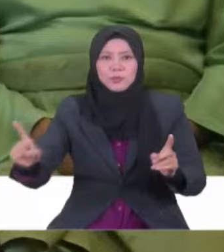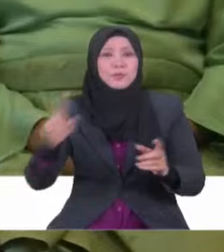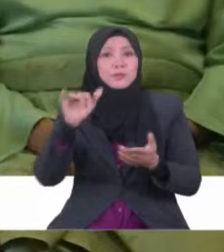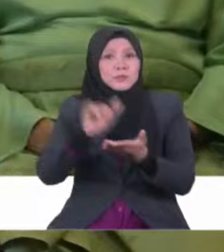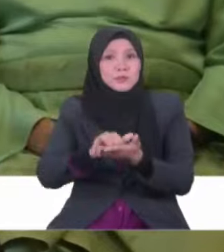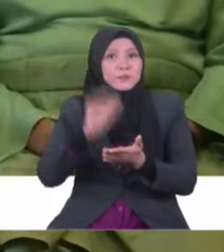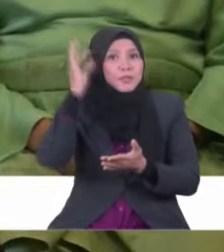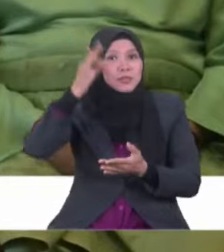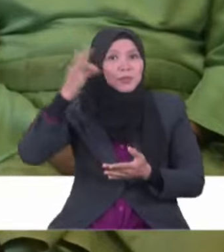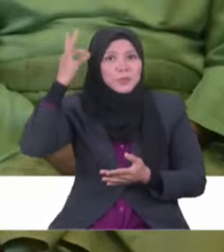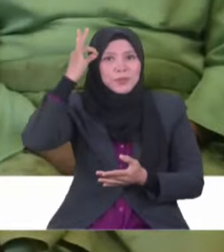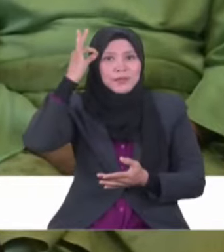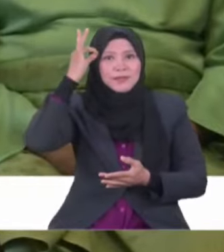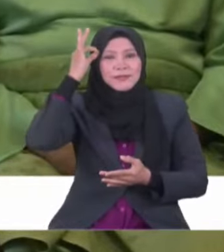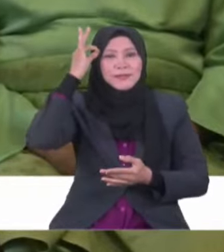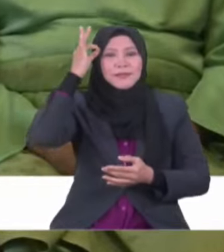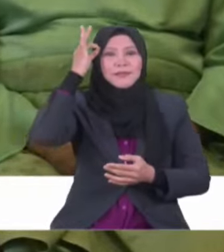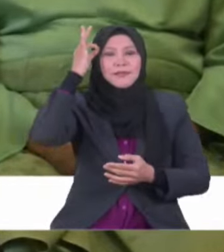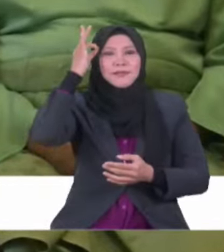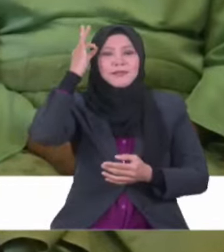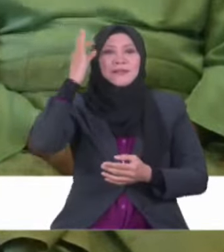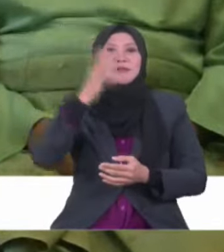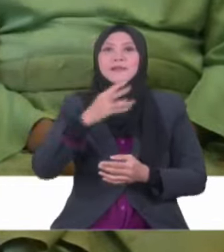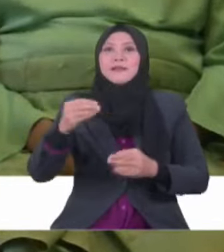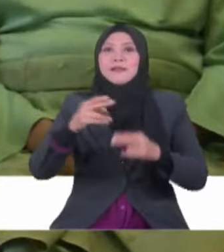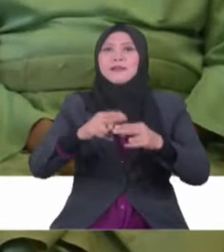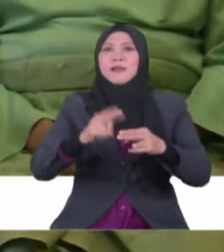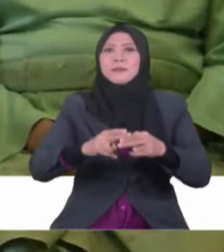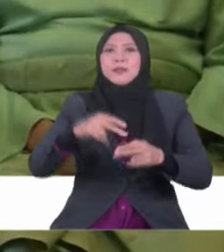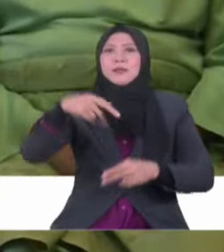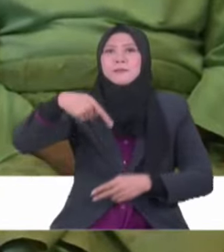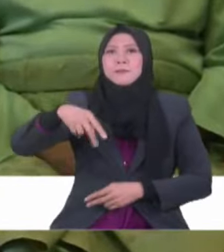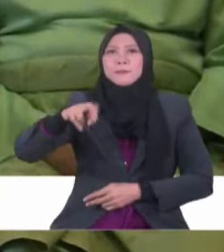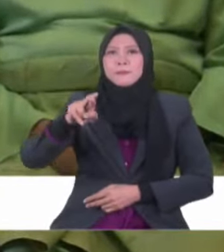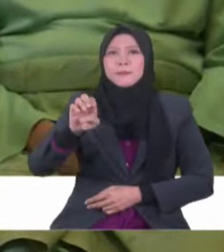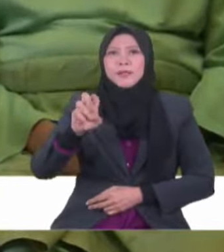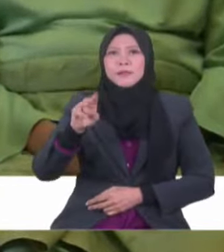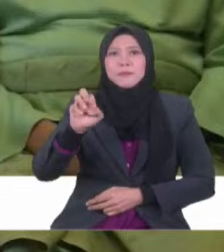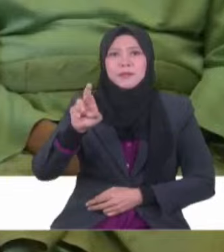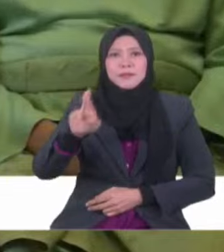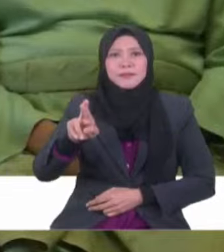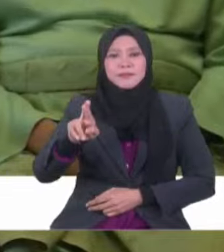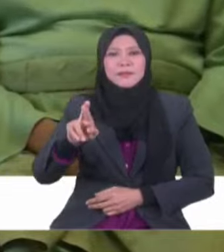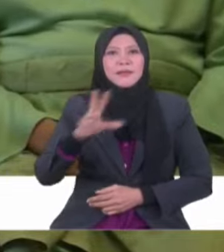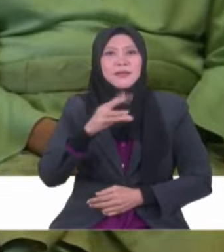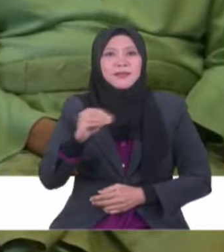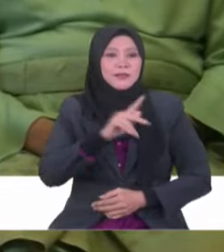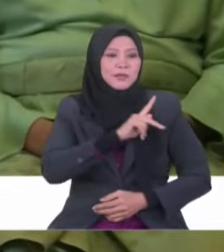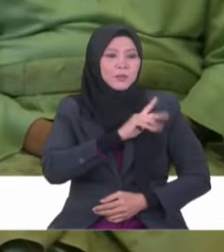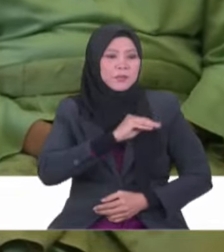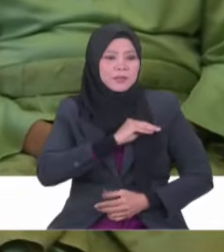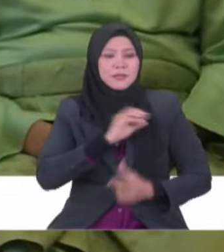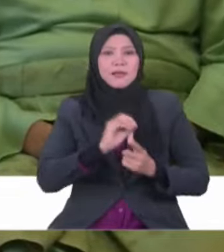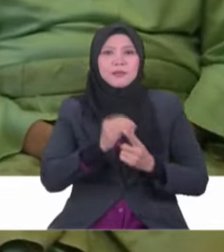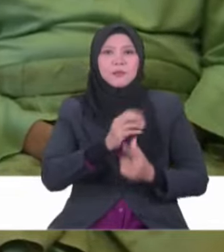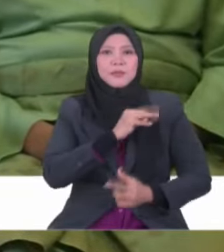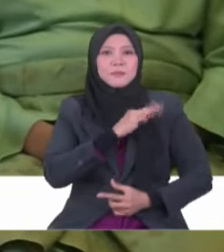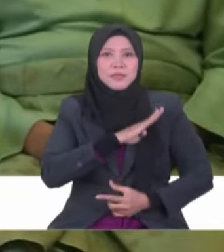kita persekutuan tentang kedudukan nama Premier untuk membedakan dengan Ketua Menteri atau Menteri Besar.